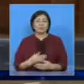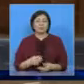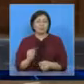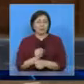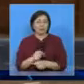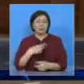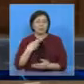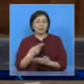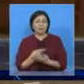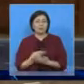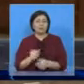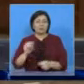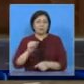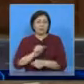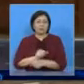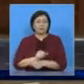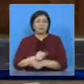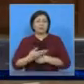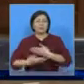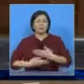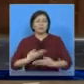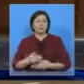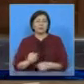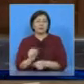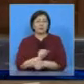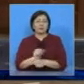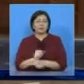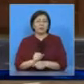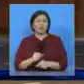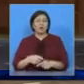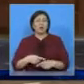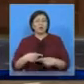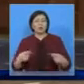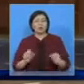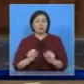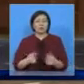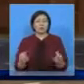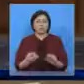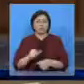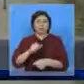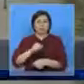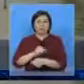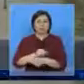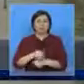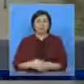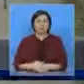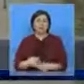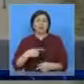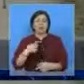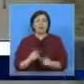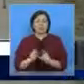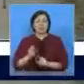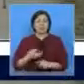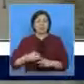заметил притормозивший перед пешеходным переходом автомобиль в другом ряду, нужно также притормозить. Отметим, с